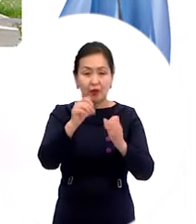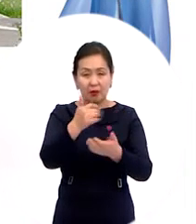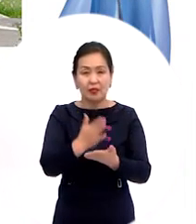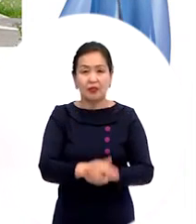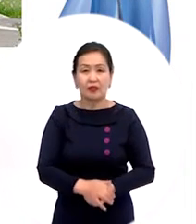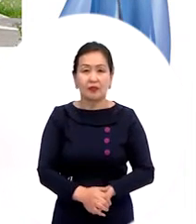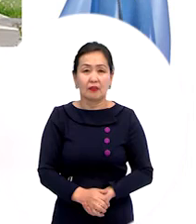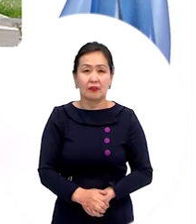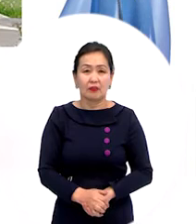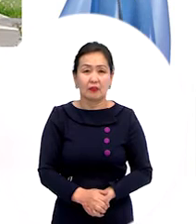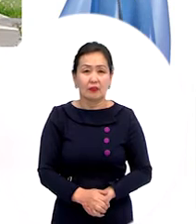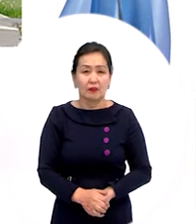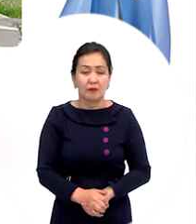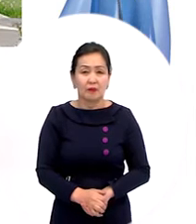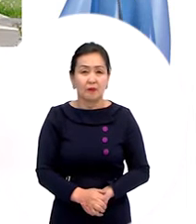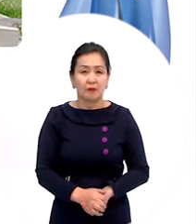сайн байна.